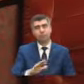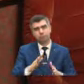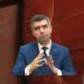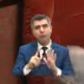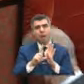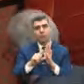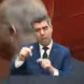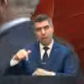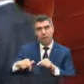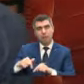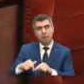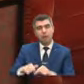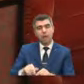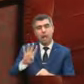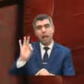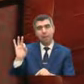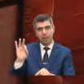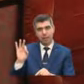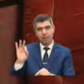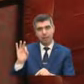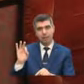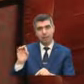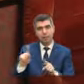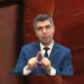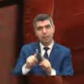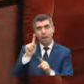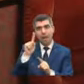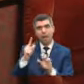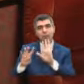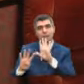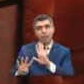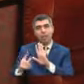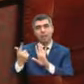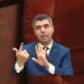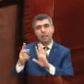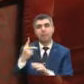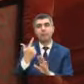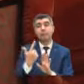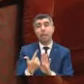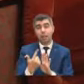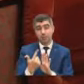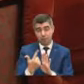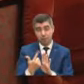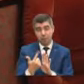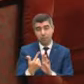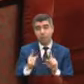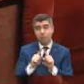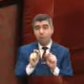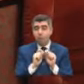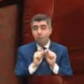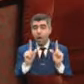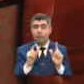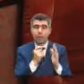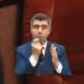ايضا بالماده 40 من القانون من الظاهر ديال 1972 المنشئ للصندوق الوطني للضمان الاجتماعي، كتقول بصريح العباره